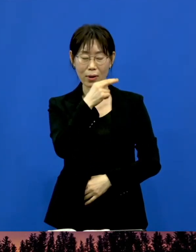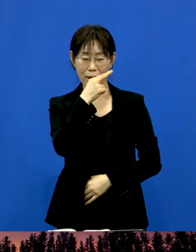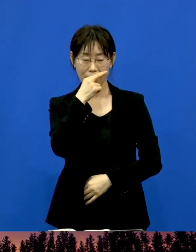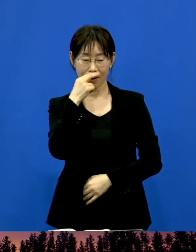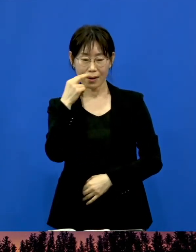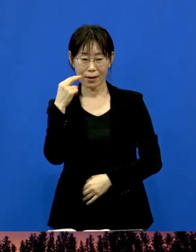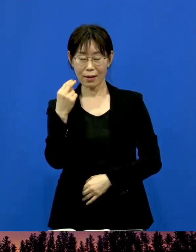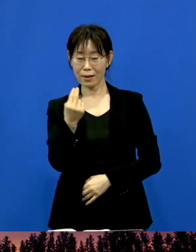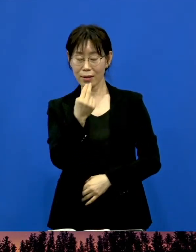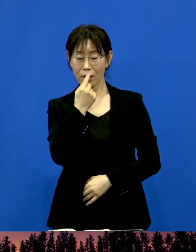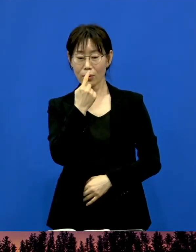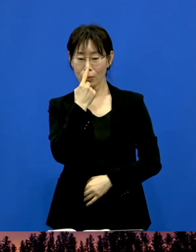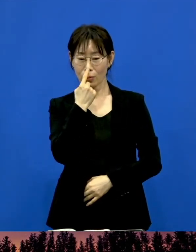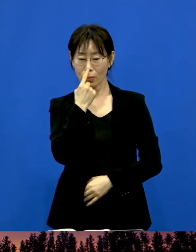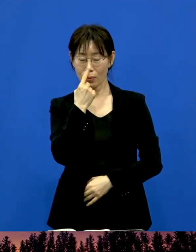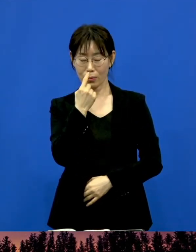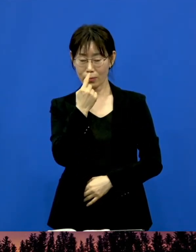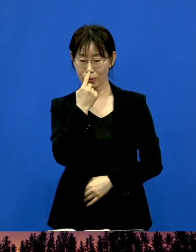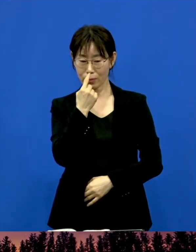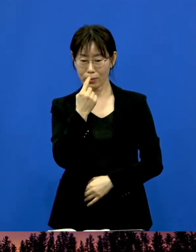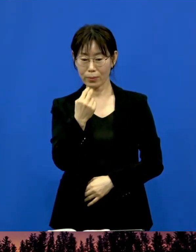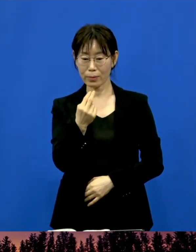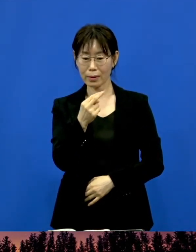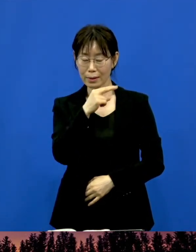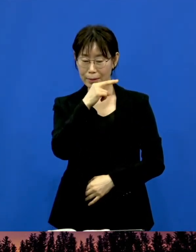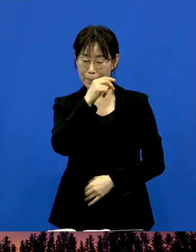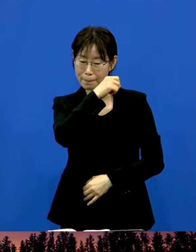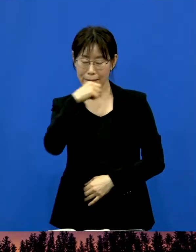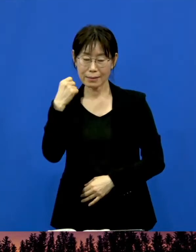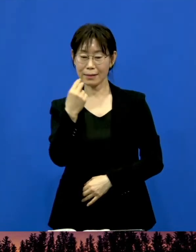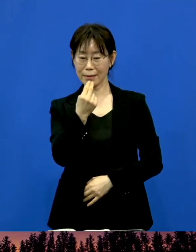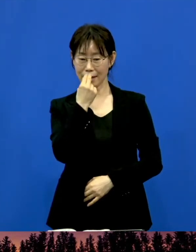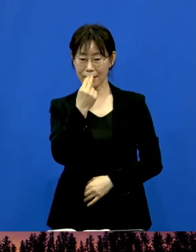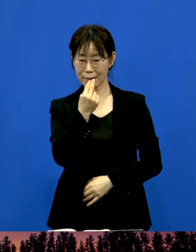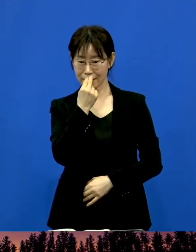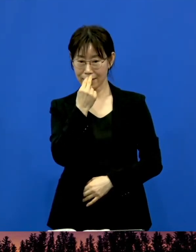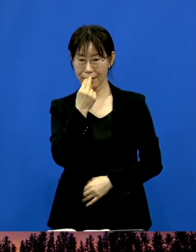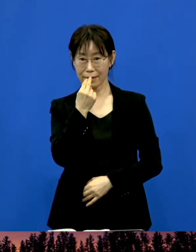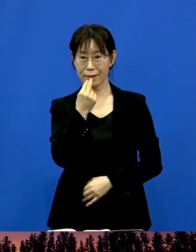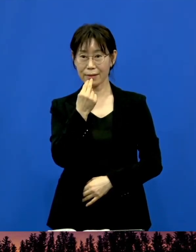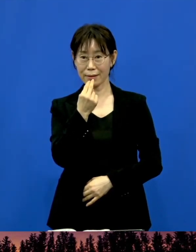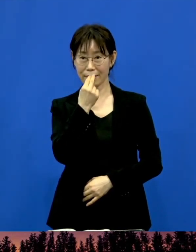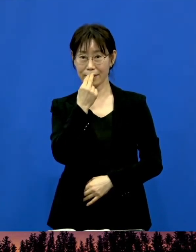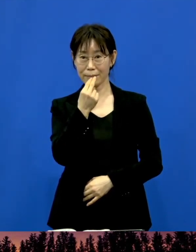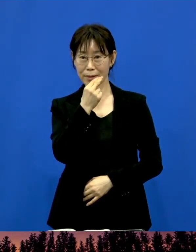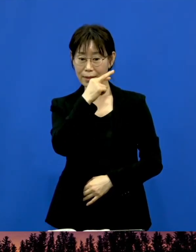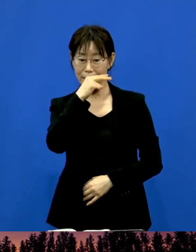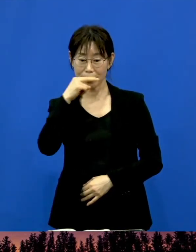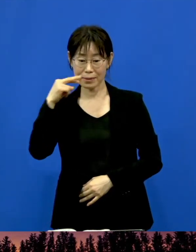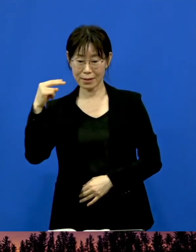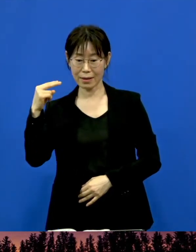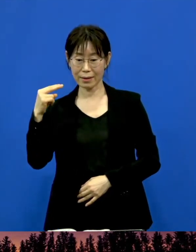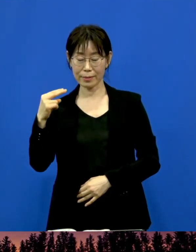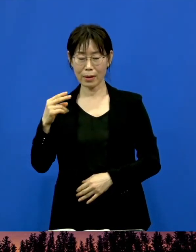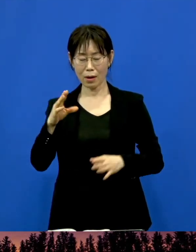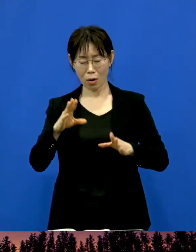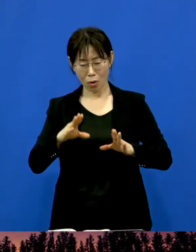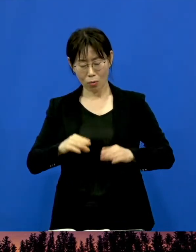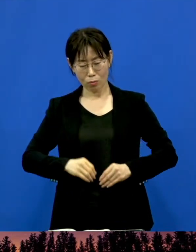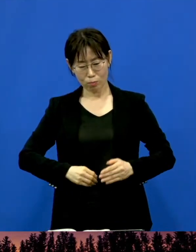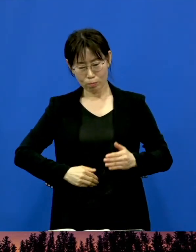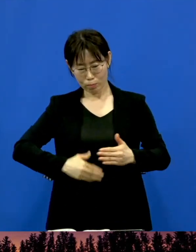우리의 눈을 자극하는 거예요. 여러분 배가 부른데도 또 먹게 만드는 거잖아요. 이게 자극이 오는 거기 때문에.